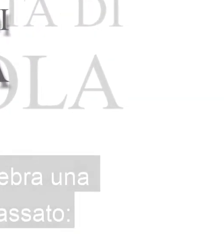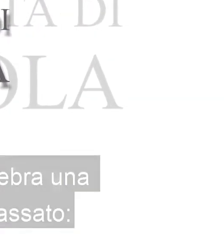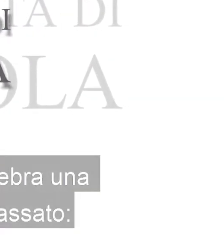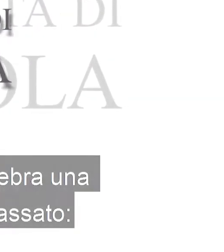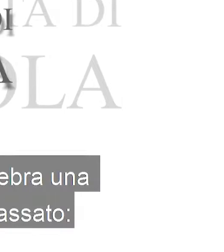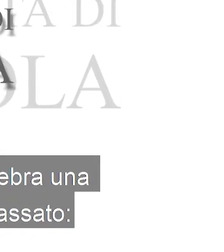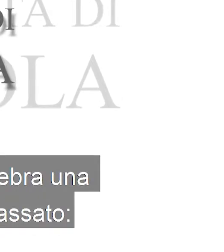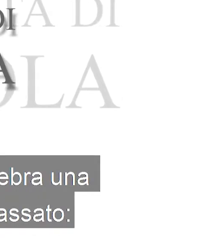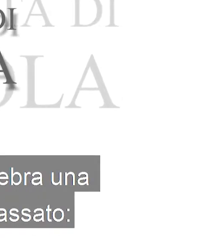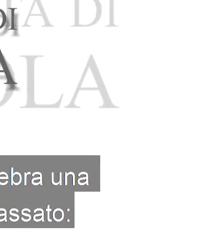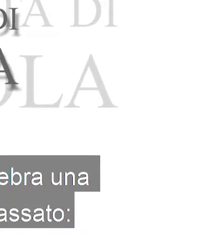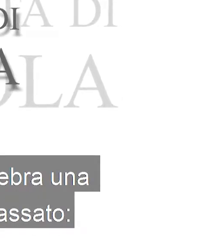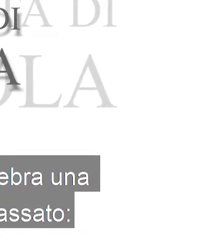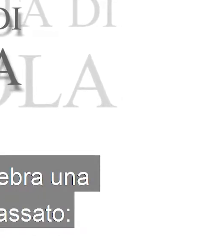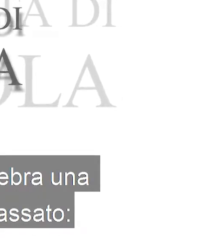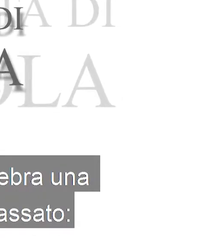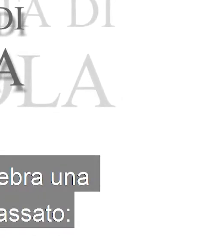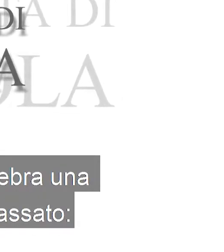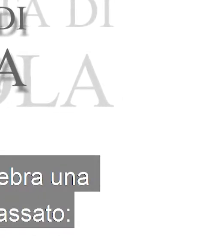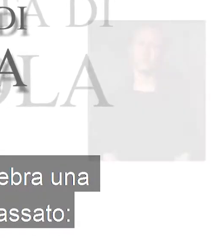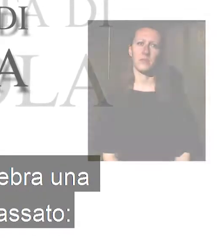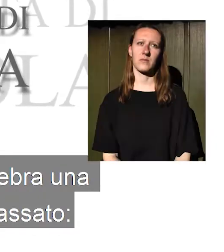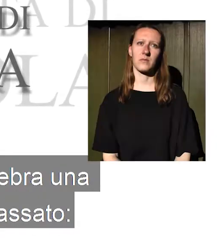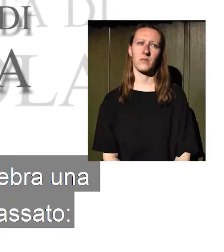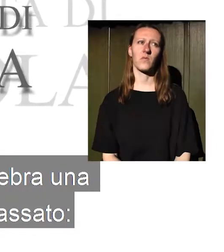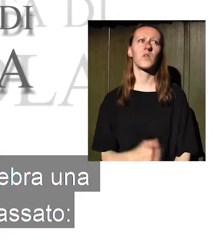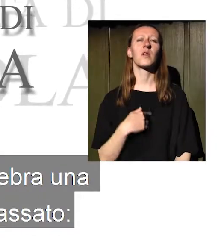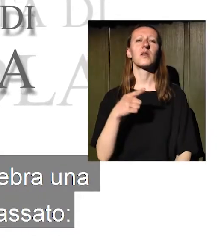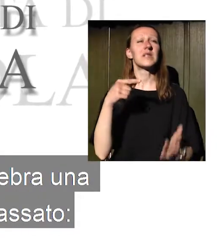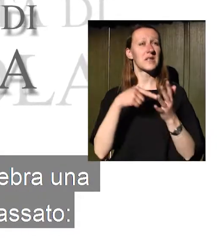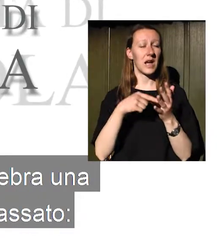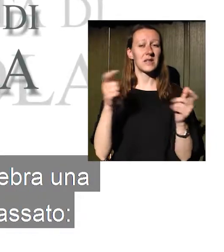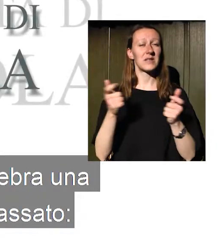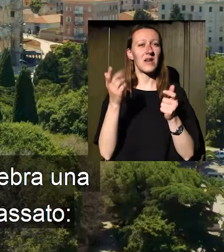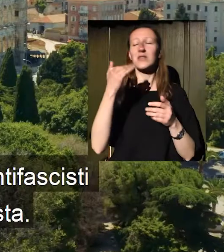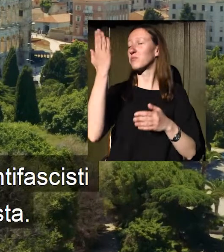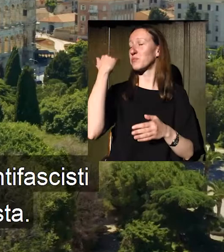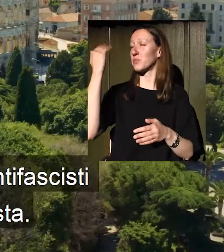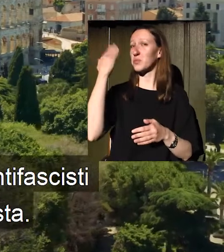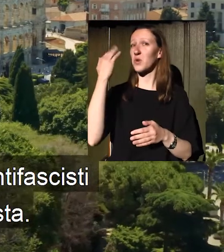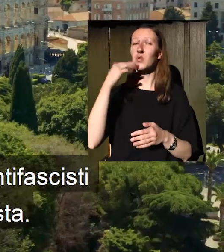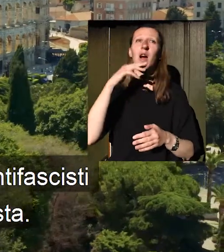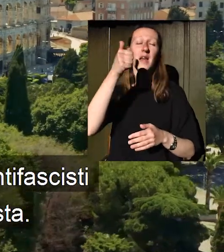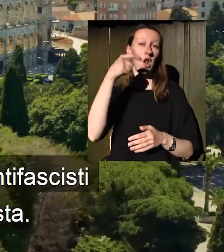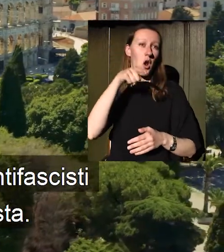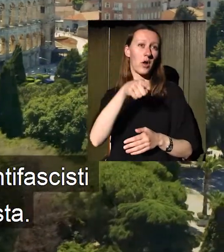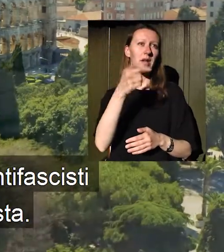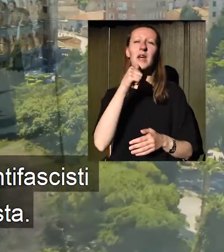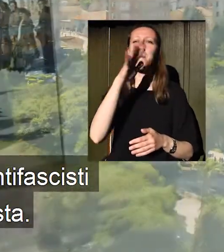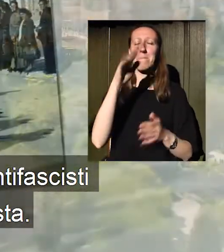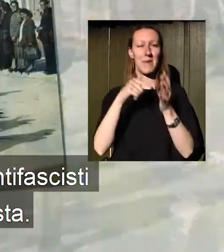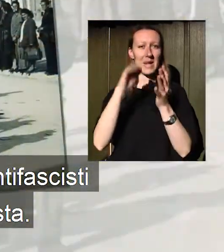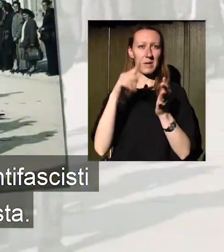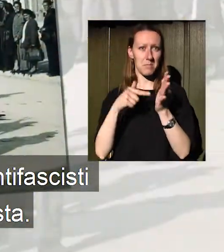Naš 3000-ljetni grad prebogate povijesti s ponosom slavi datume iz slavne prošlosti. A jedan od njih je i 5.